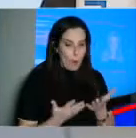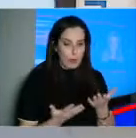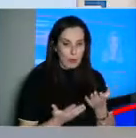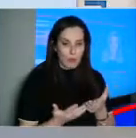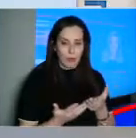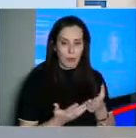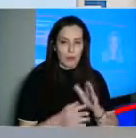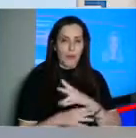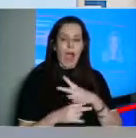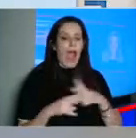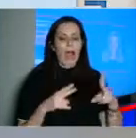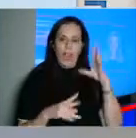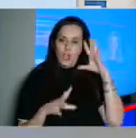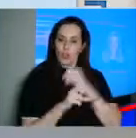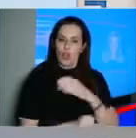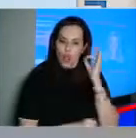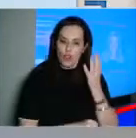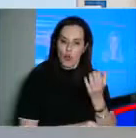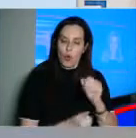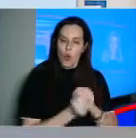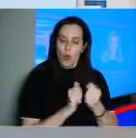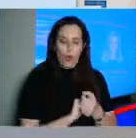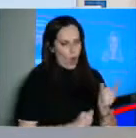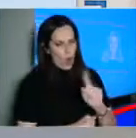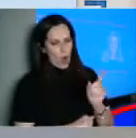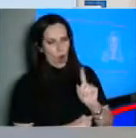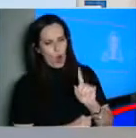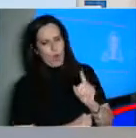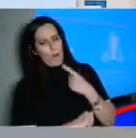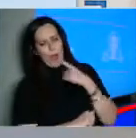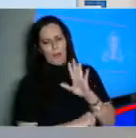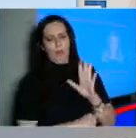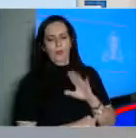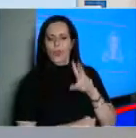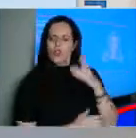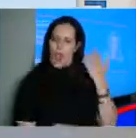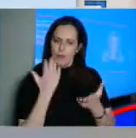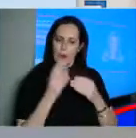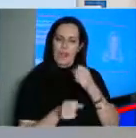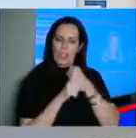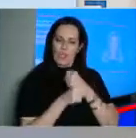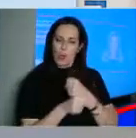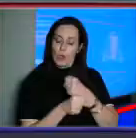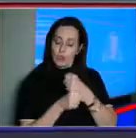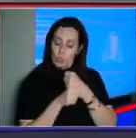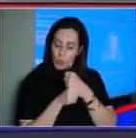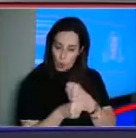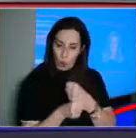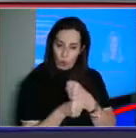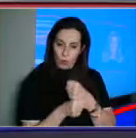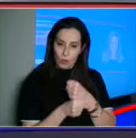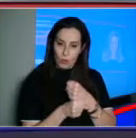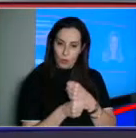חלק וחלק. רק את האג'נדות הנשיות? לא, לא, לא, דיברתי על זה. דיברנו על זה שיש הבדל בין ייצוג שהוא ייצוג